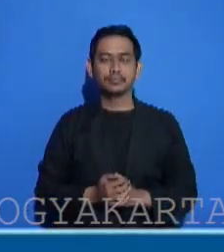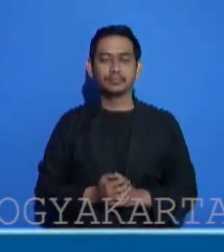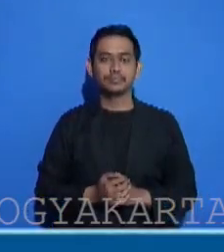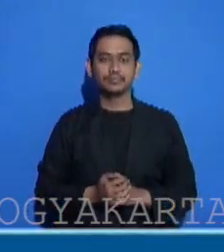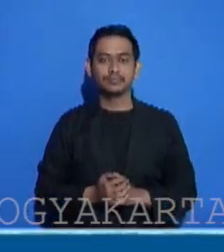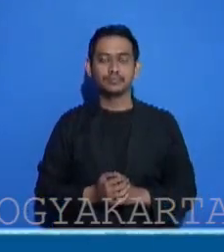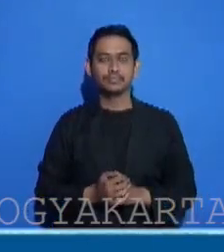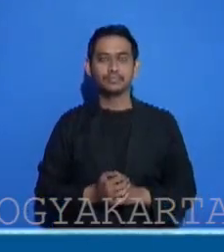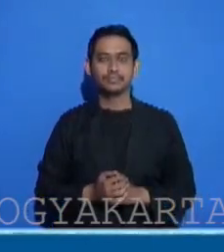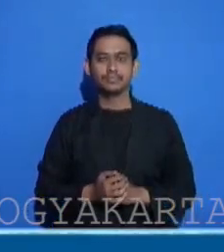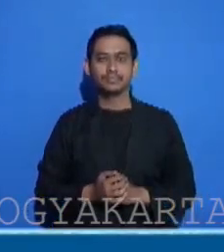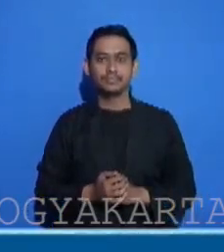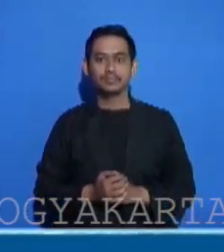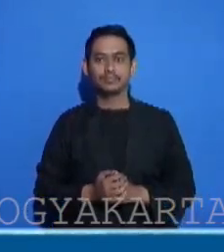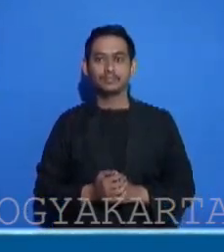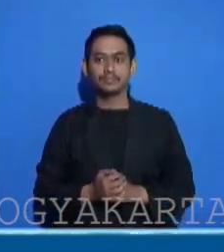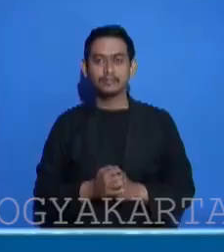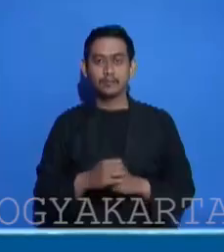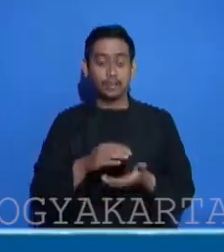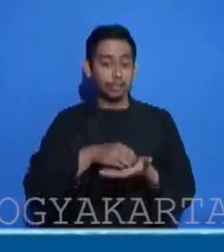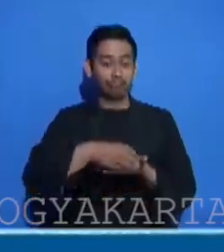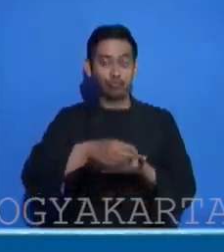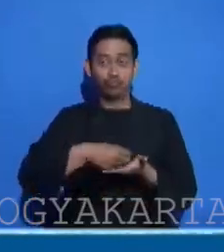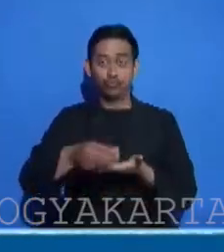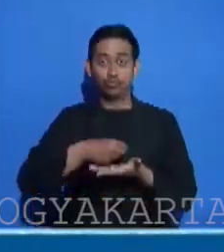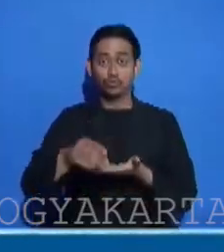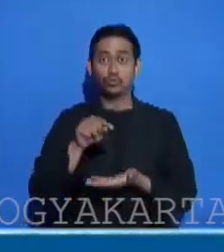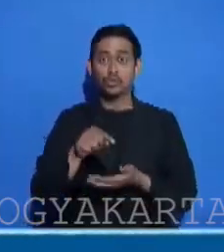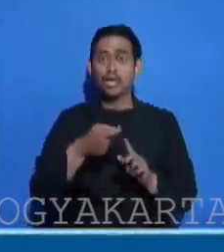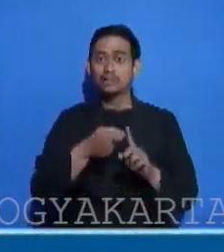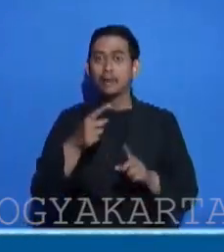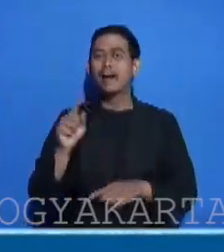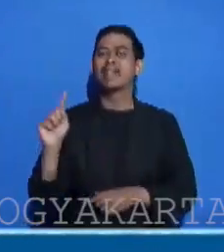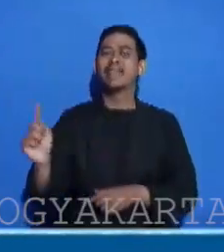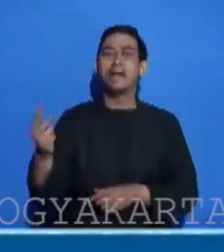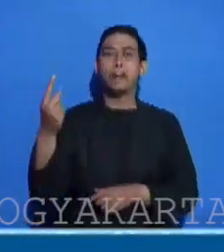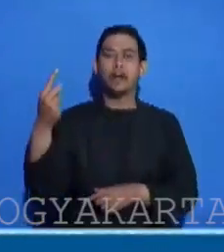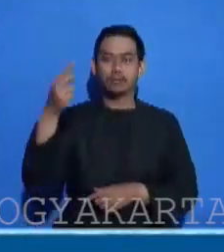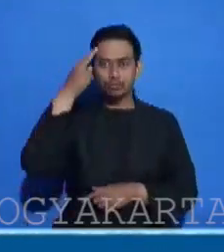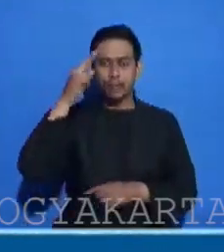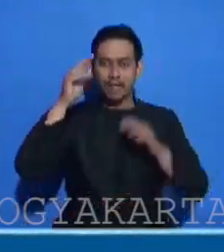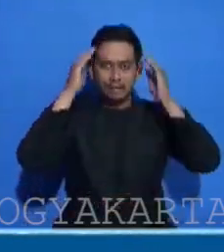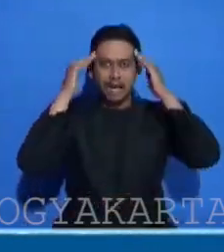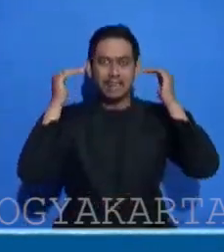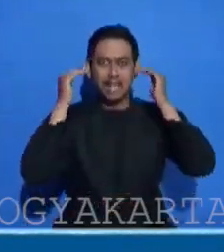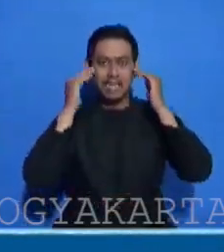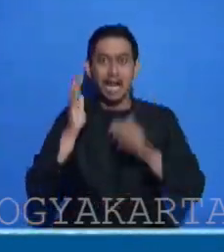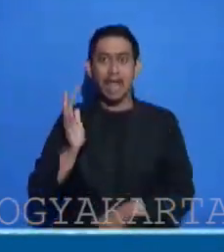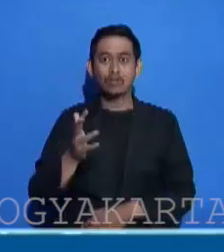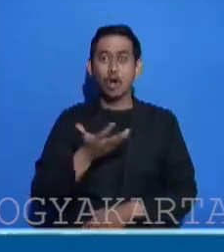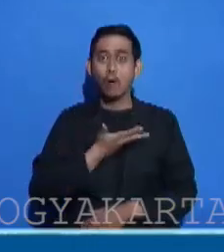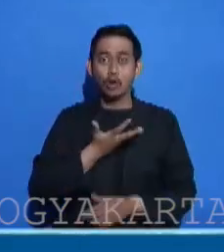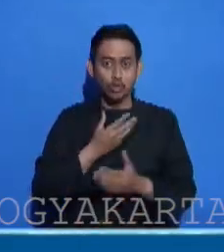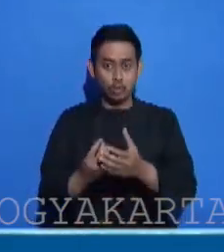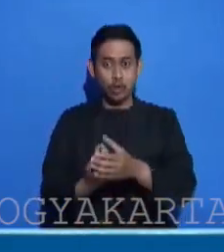Kados ingkang kawuningan bilih Rabuk mujudaken setunggaling perangan utami menggaing kadang tani salebeting nindakaken budidaya